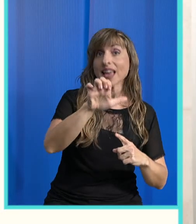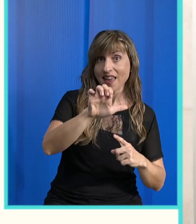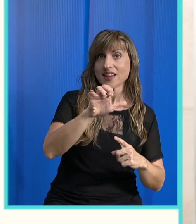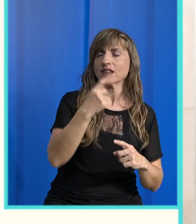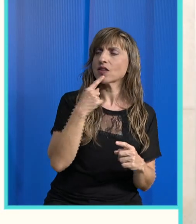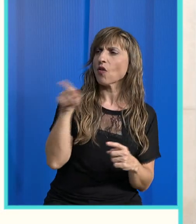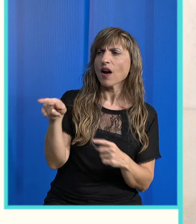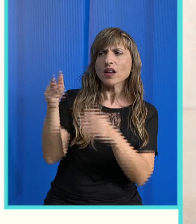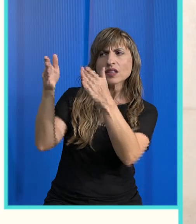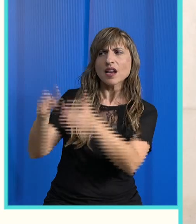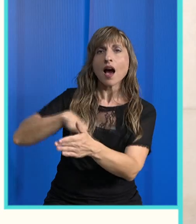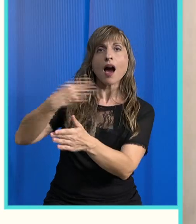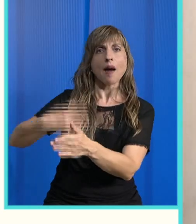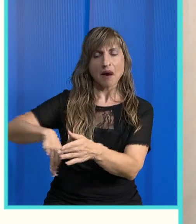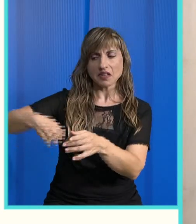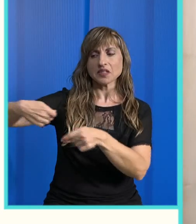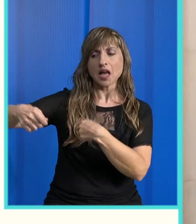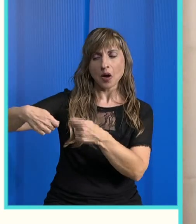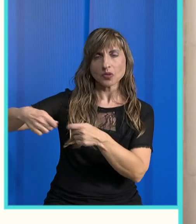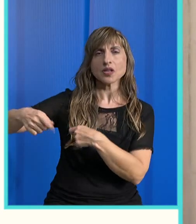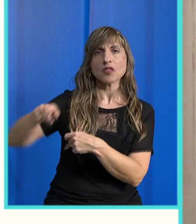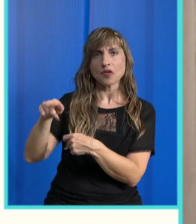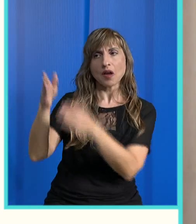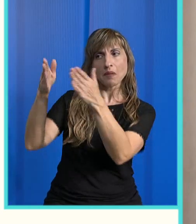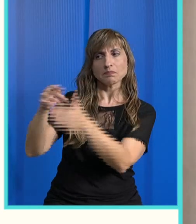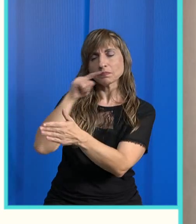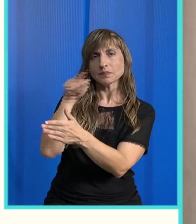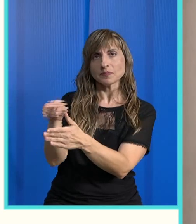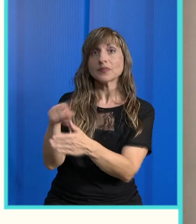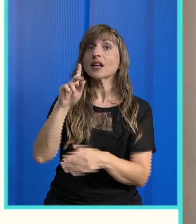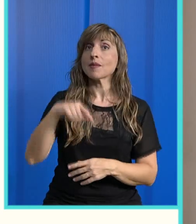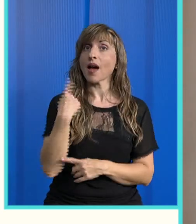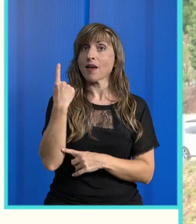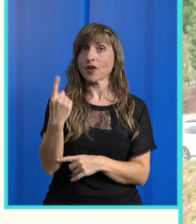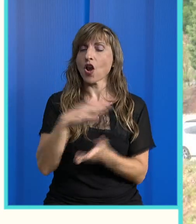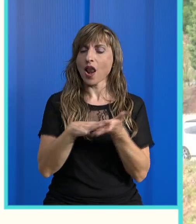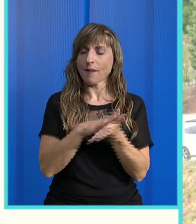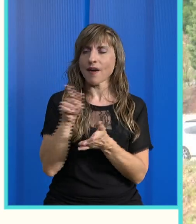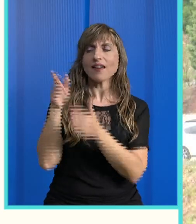Un talent que també ha posat de relleu l'actual alcalde de la ciutat el popular Xavier García Albiol.